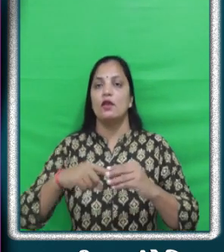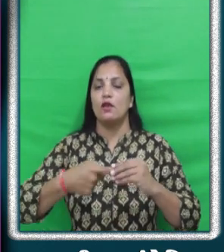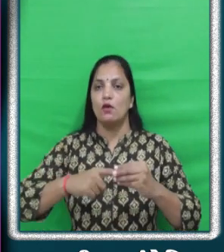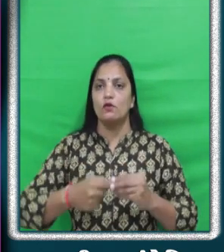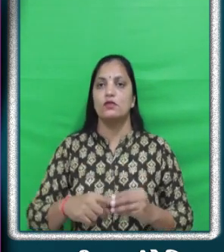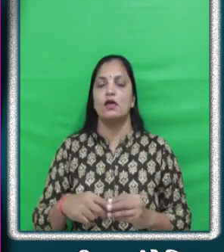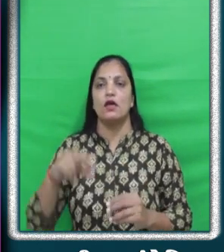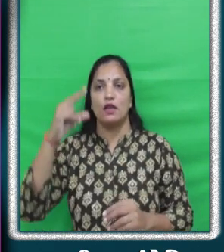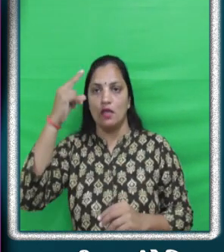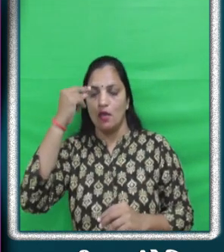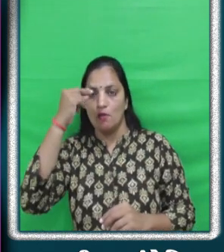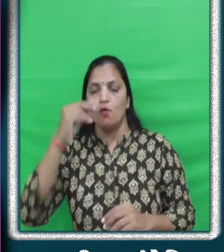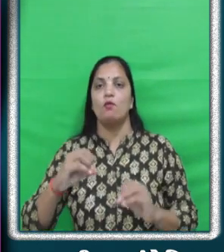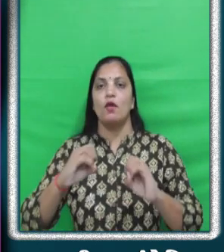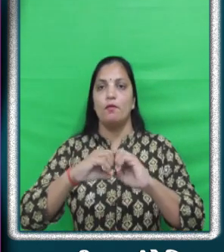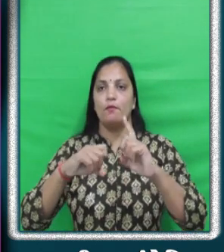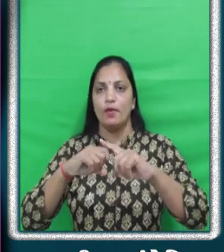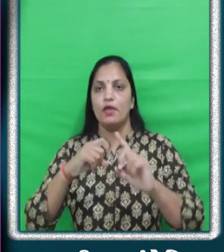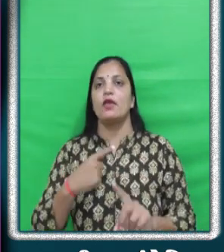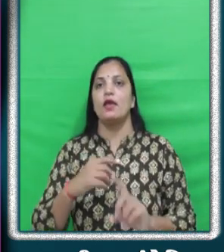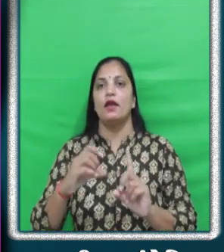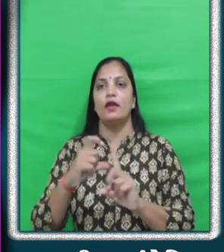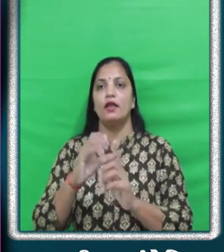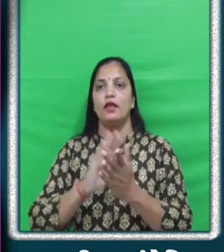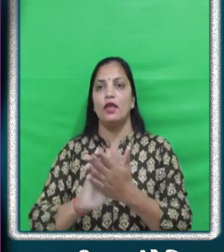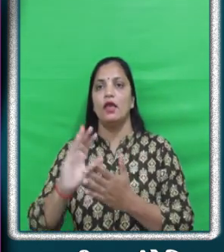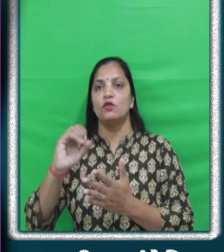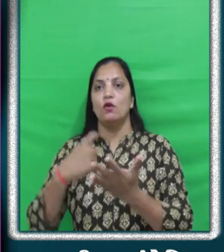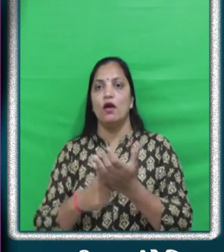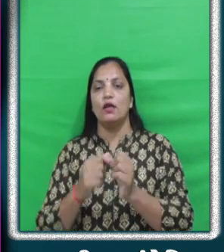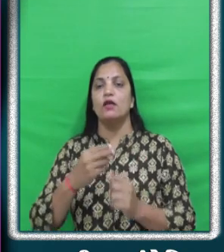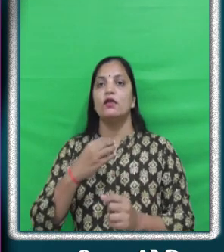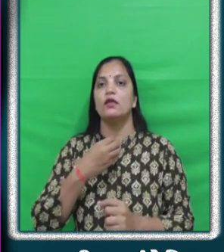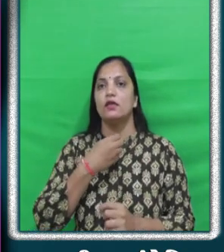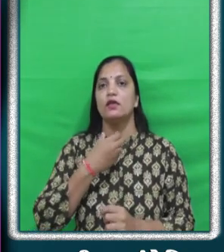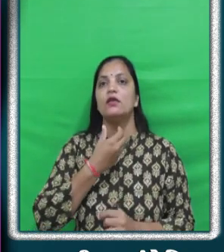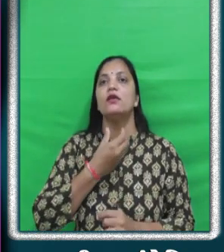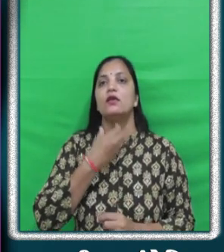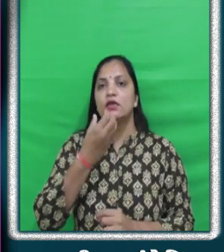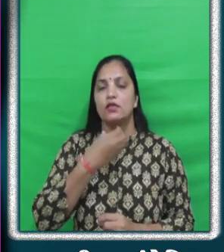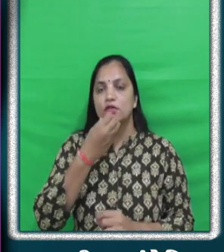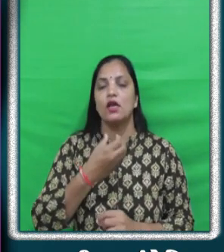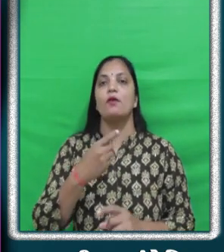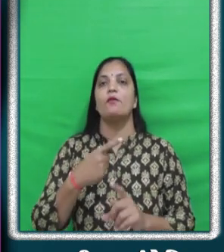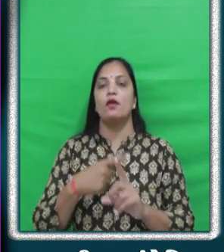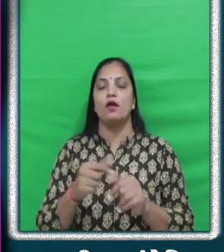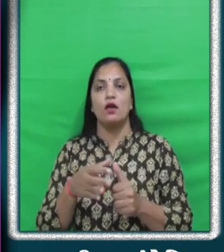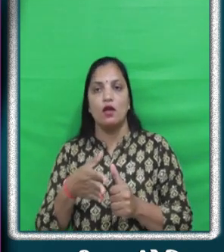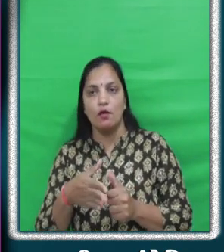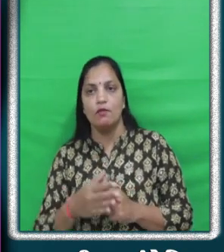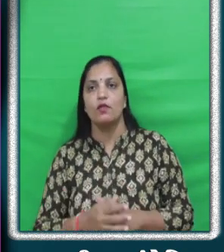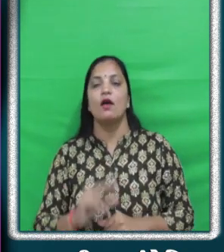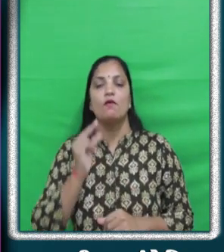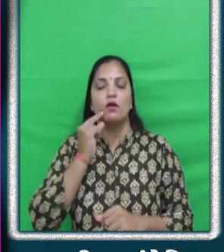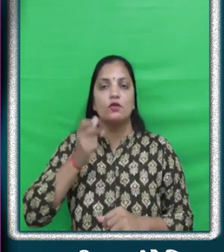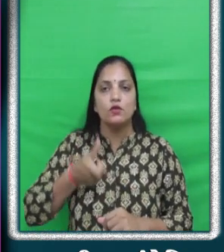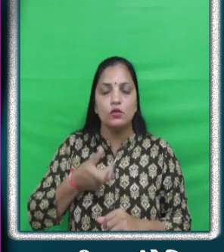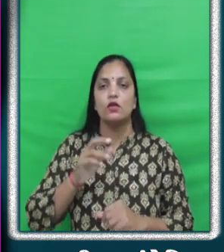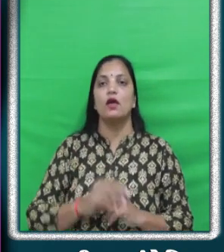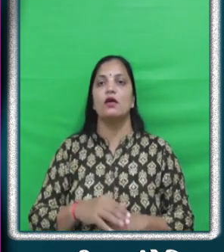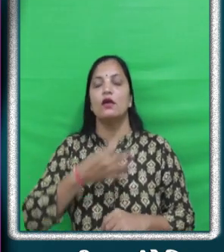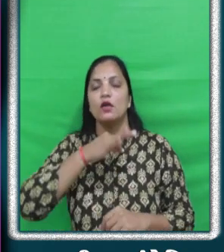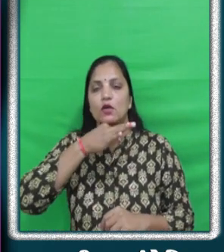મોરબી, બનાસકાંઠામાંથી આવે છે, ધોરાજી વેરી ગુડ, જામનગર, અમદાવાદ, સુરત છે, બરોબર